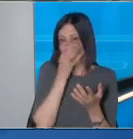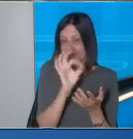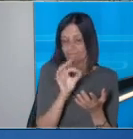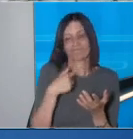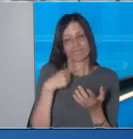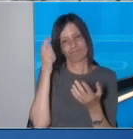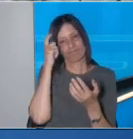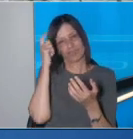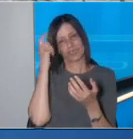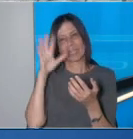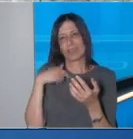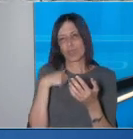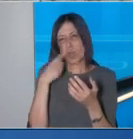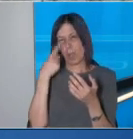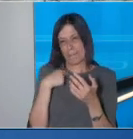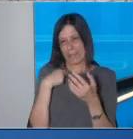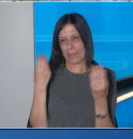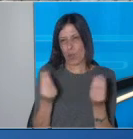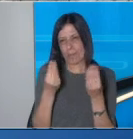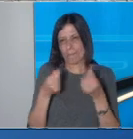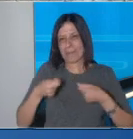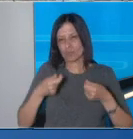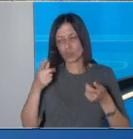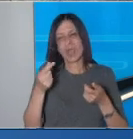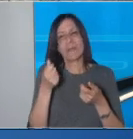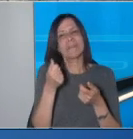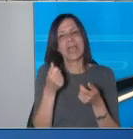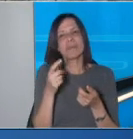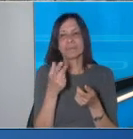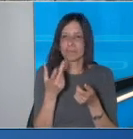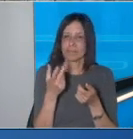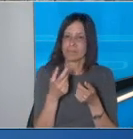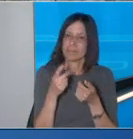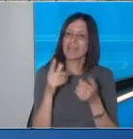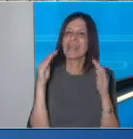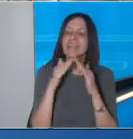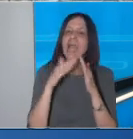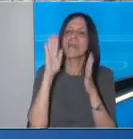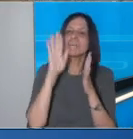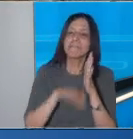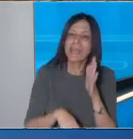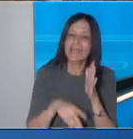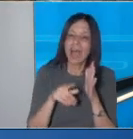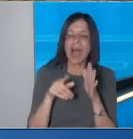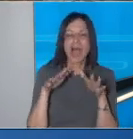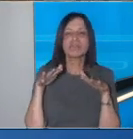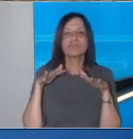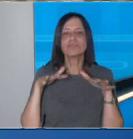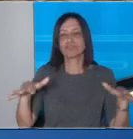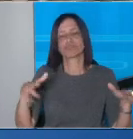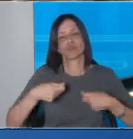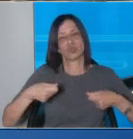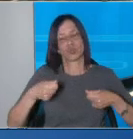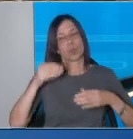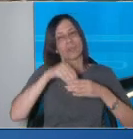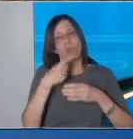אני חושבת, וגם מה שככה אומרים לי גורמים בשוק, שהמחירים עשו, הדירה בהנחה דווקא הציפה את השוק, זאת אומרת,